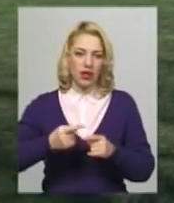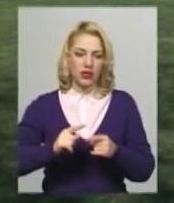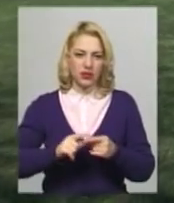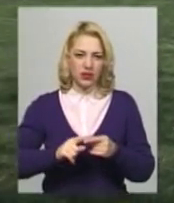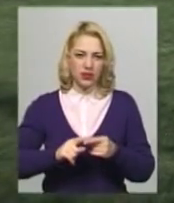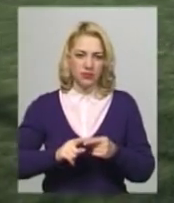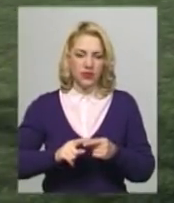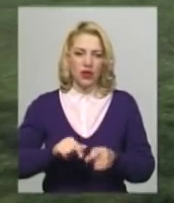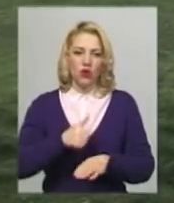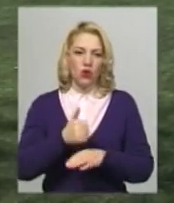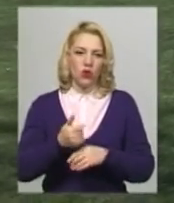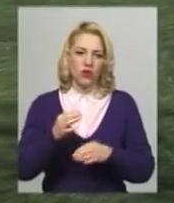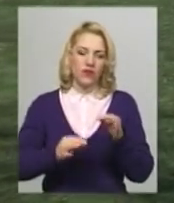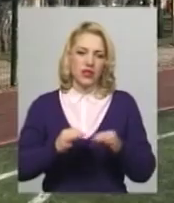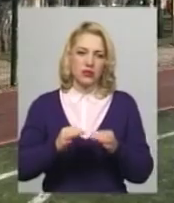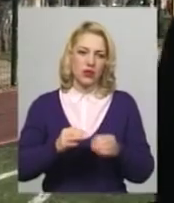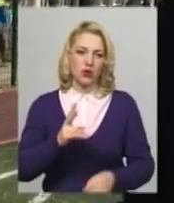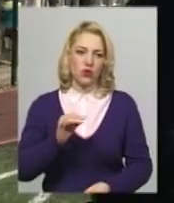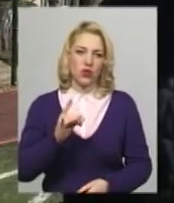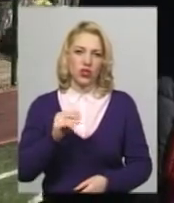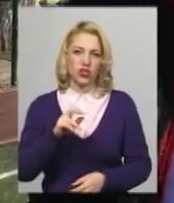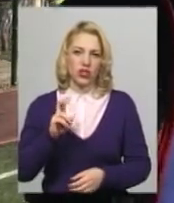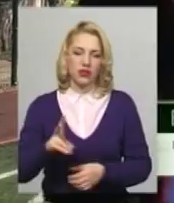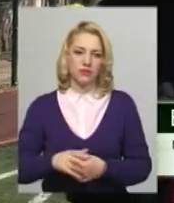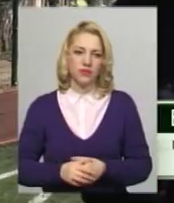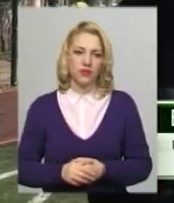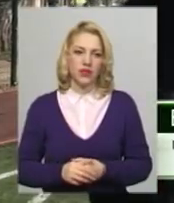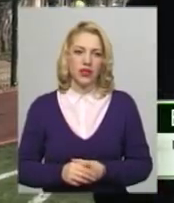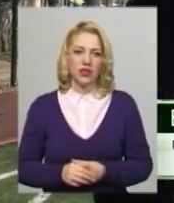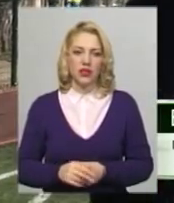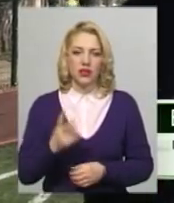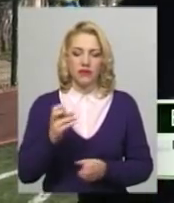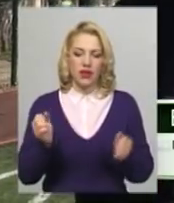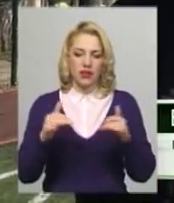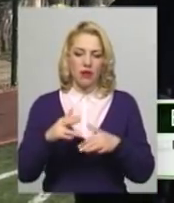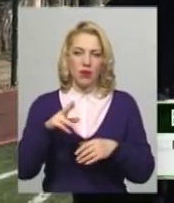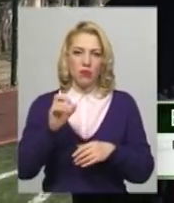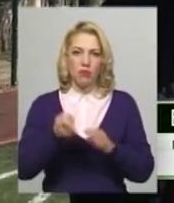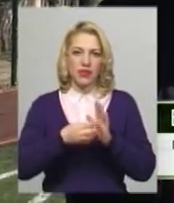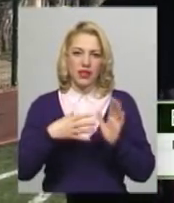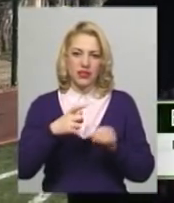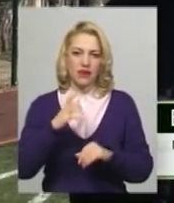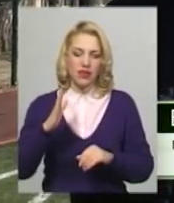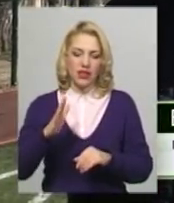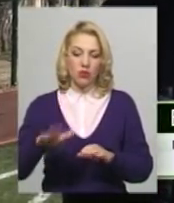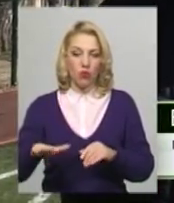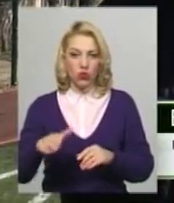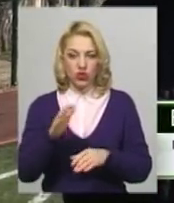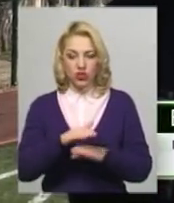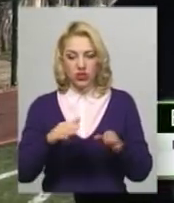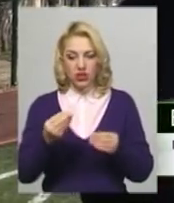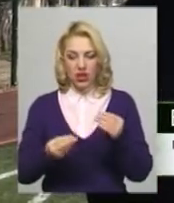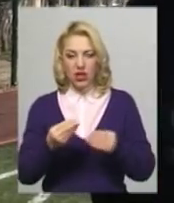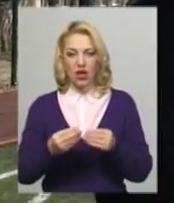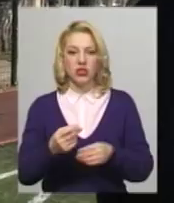знайомить головний суддя змагань Вадим Корочак. Регламент, от молодші грають два тайми по 15 хвилин, а старші грають вже